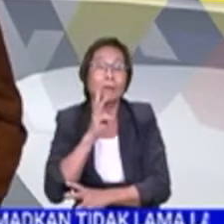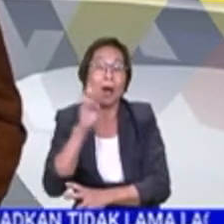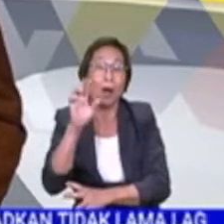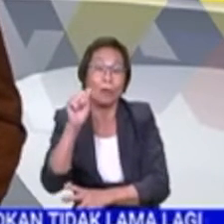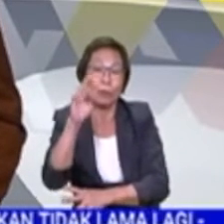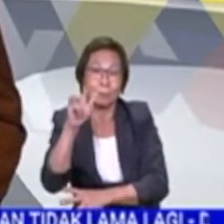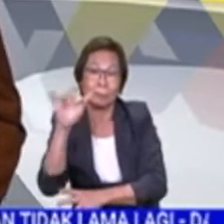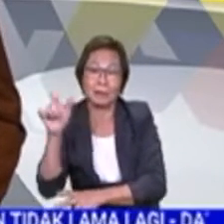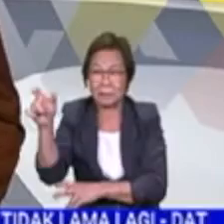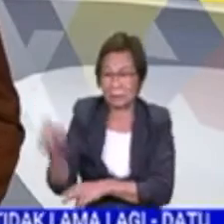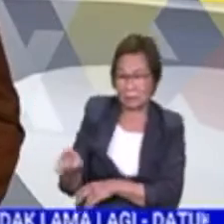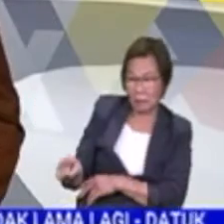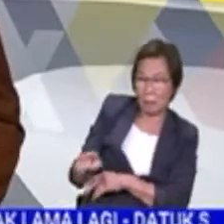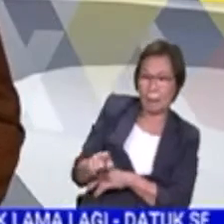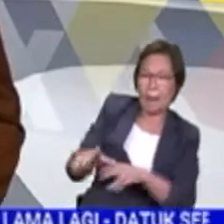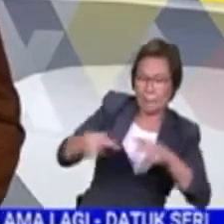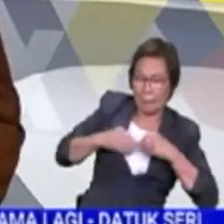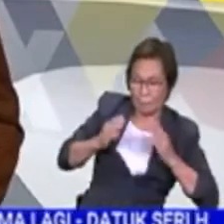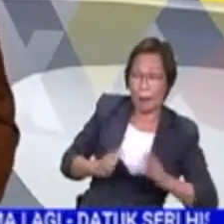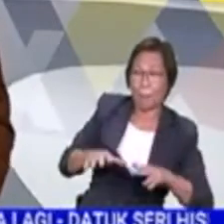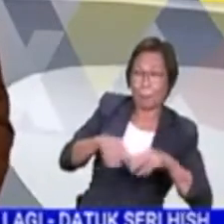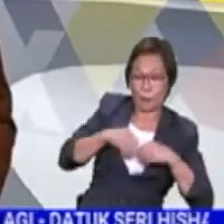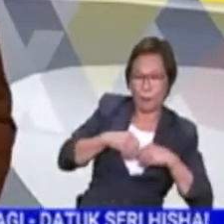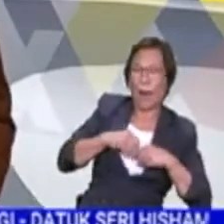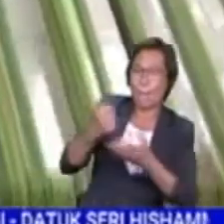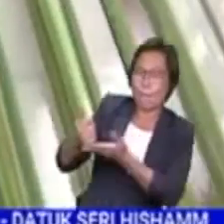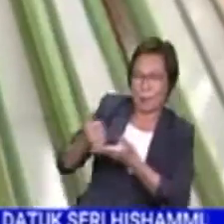yang merupakan salah seorang penerima manfaat bantuan.